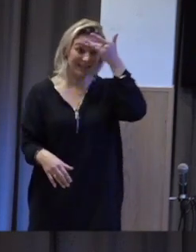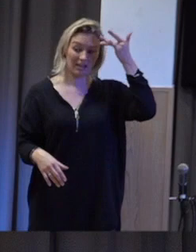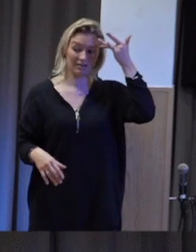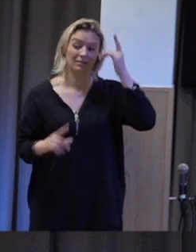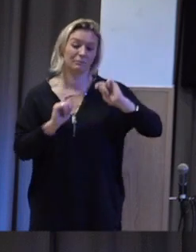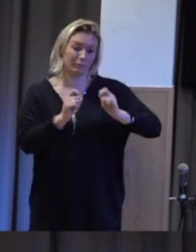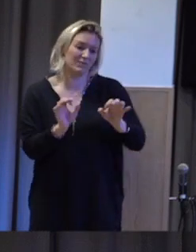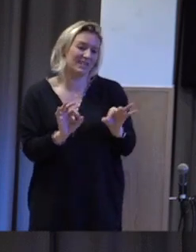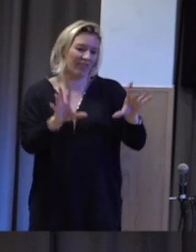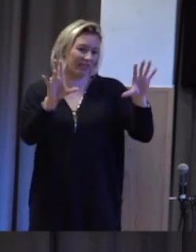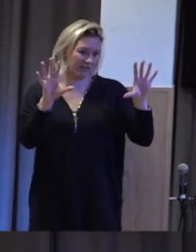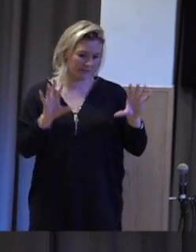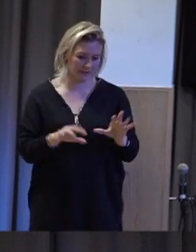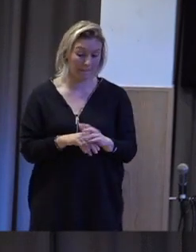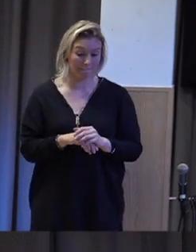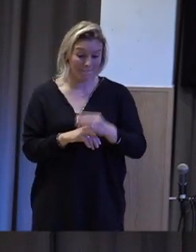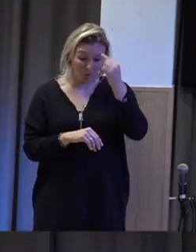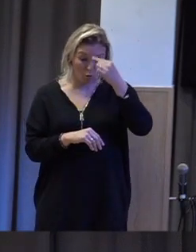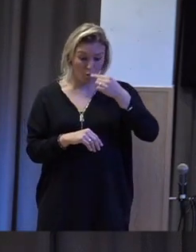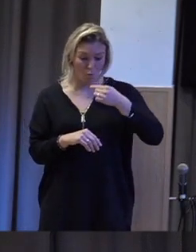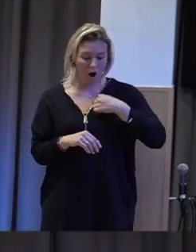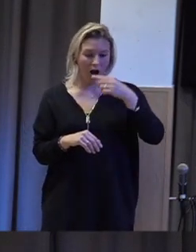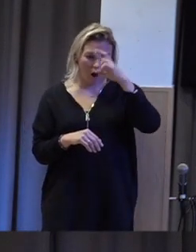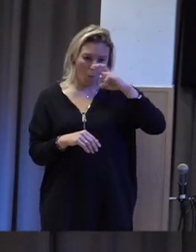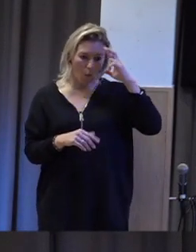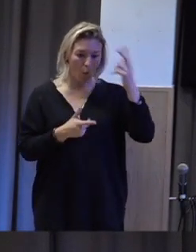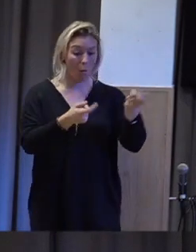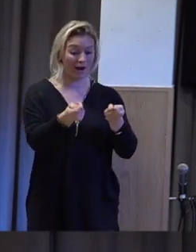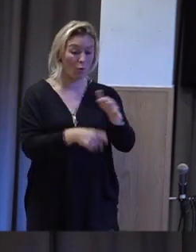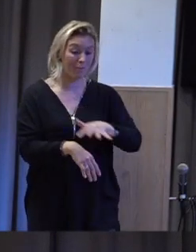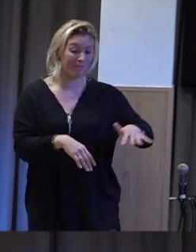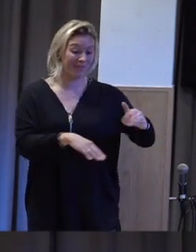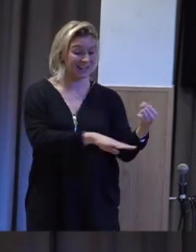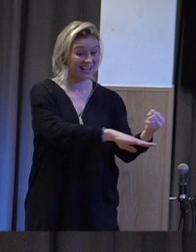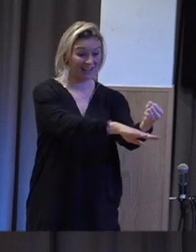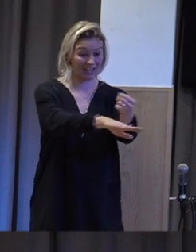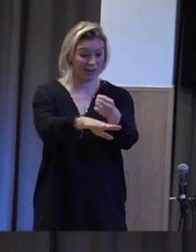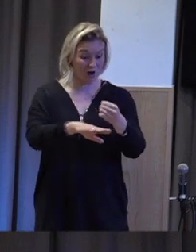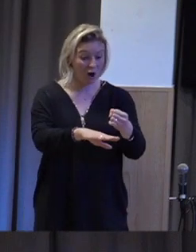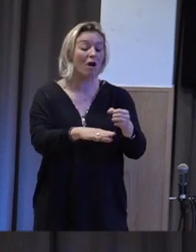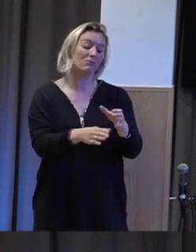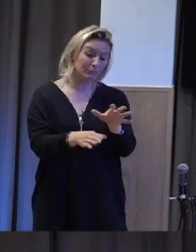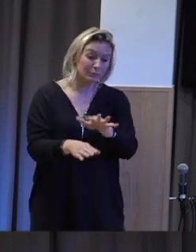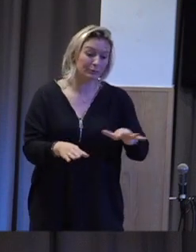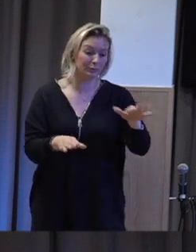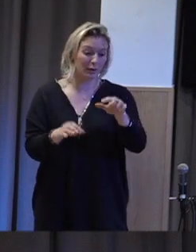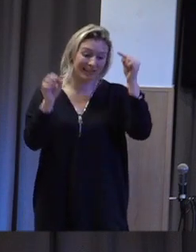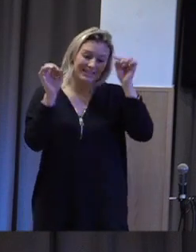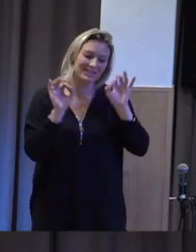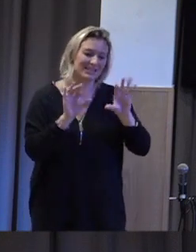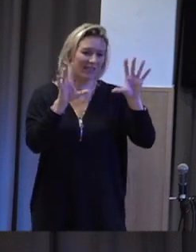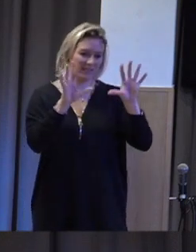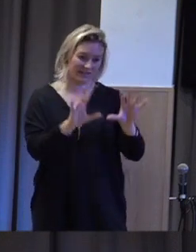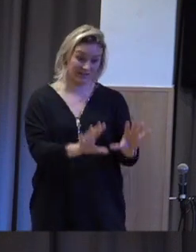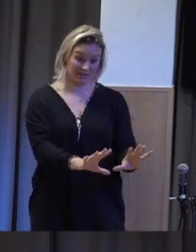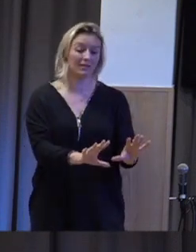Vous serez pour moi un royaume de sacrificateurs et une nation sainte. » Or, il se trouve, chers frères et sœurs, que